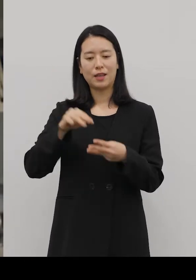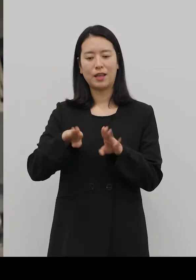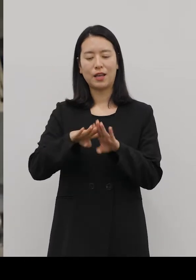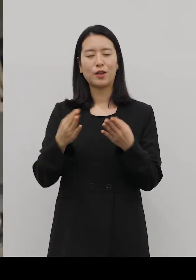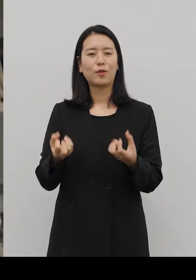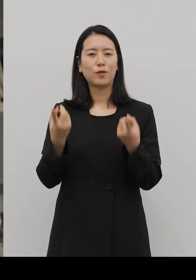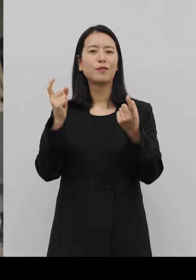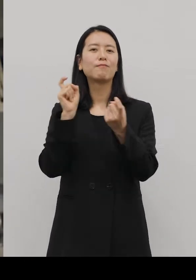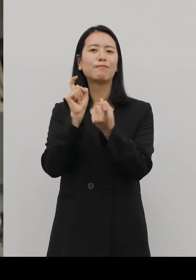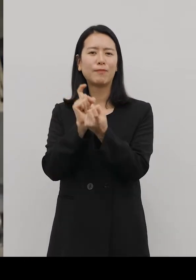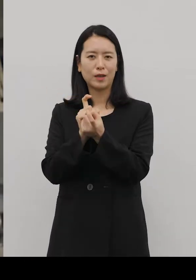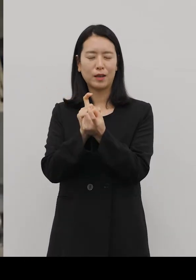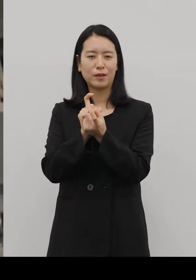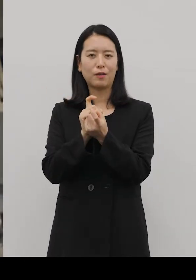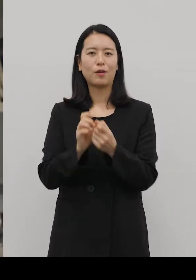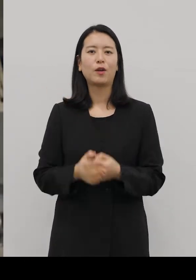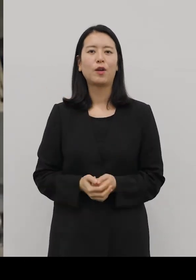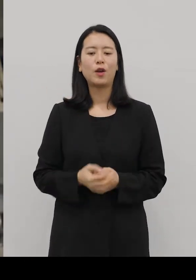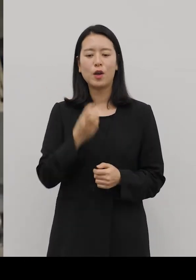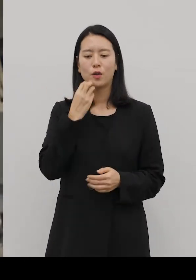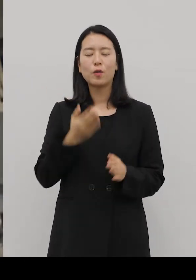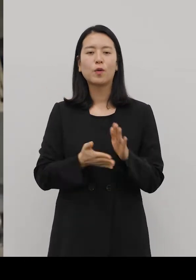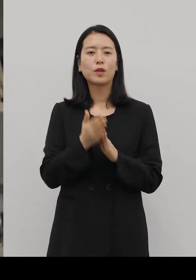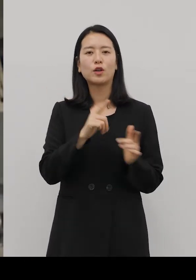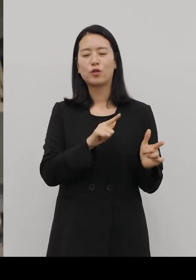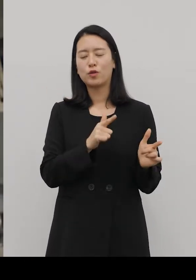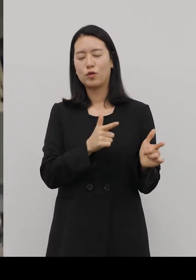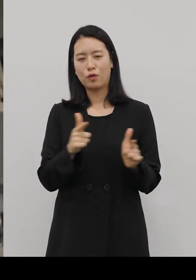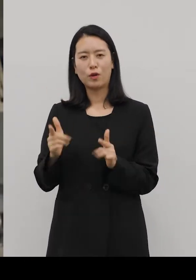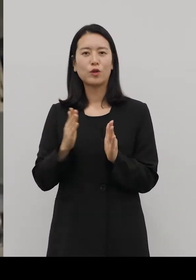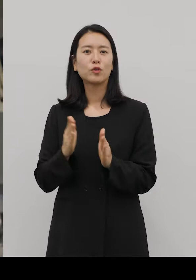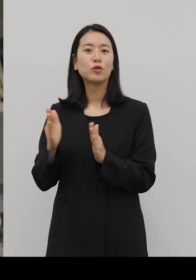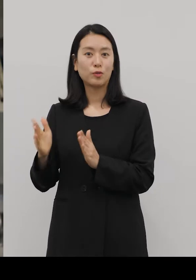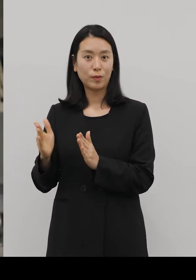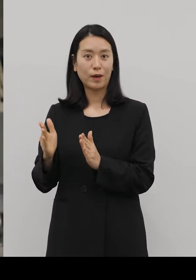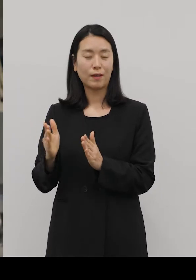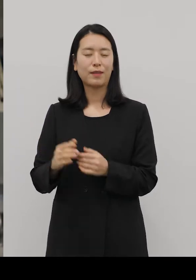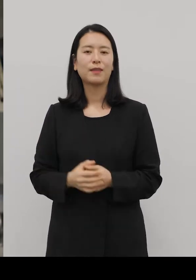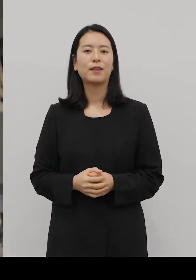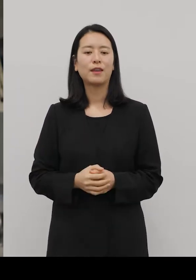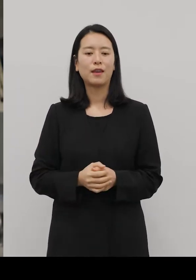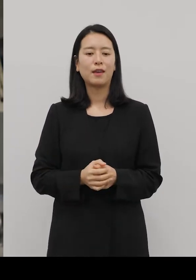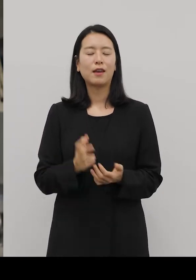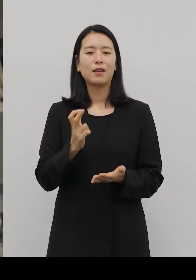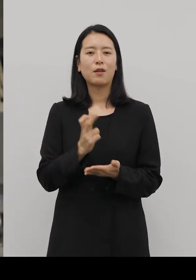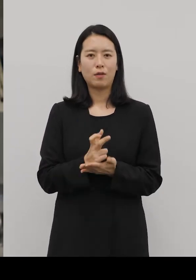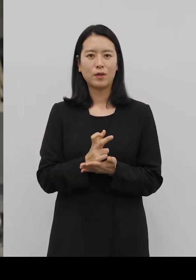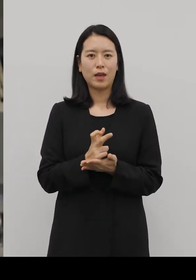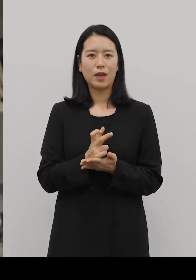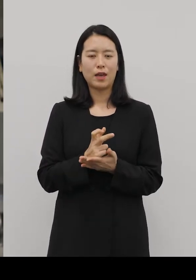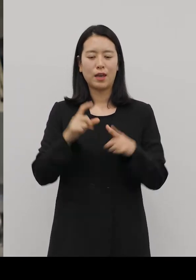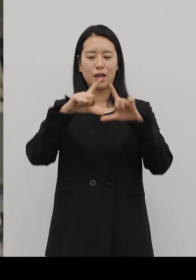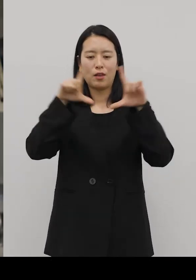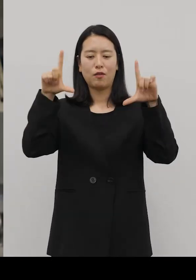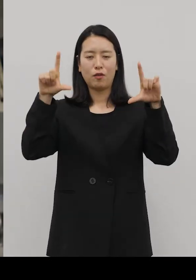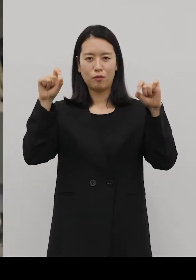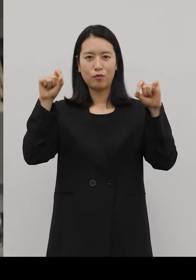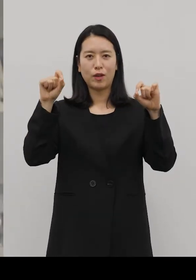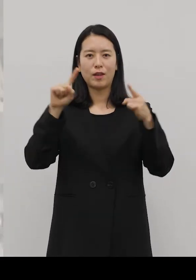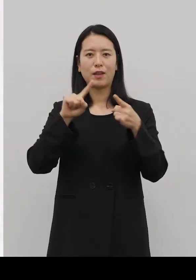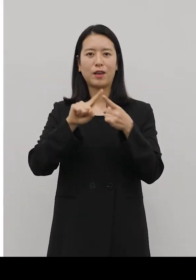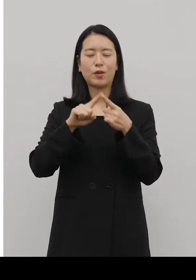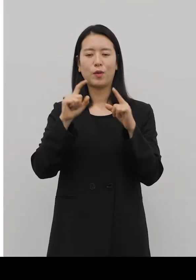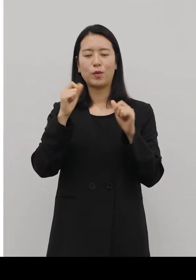개소식을 맞아 서울시가 추진하는 다양한 유니버설 디자인 사업을 대표하는 정책 슬로건을